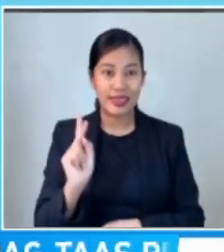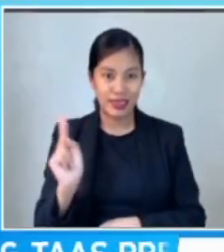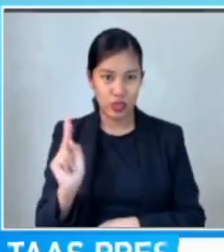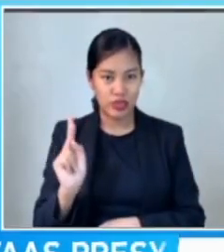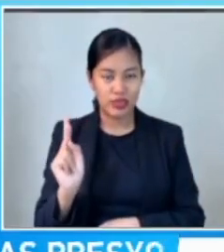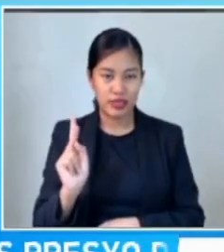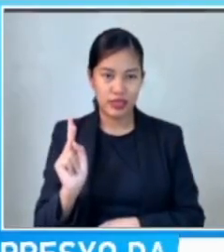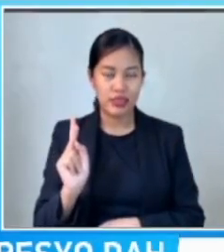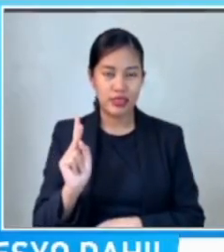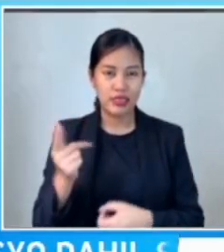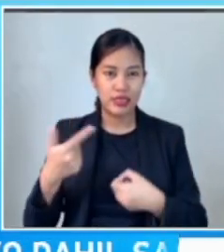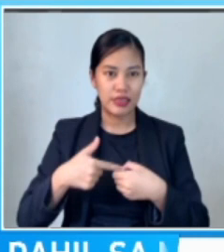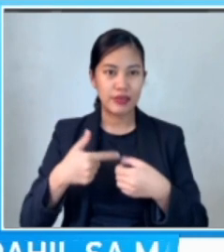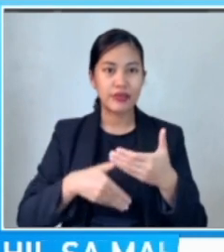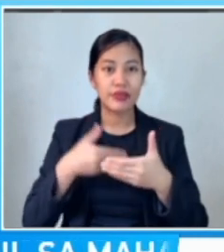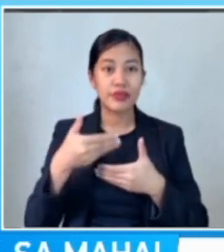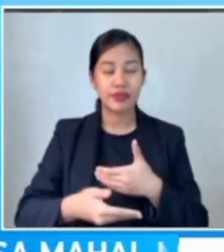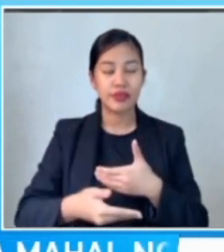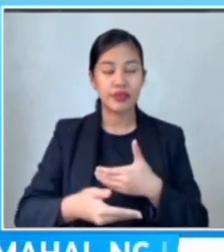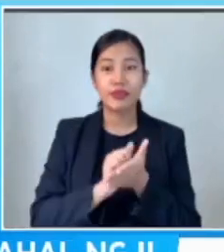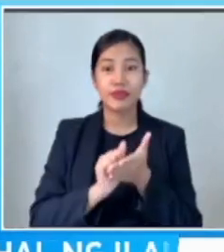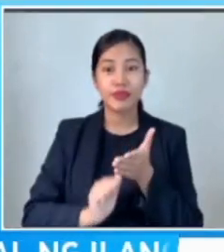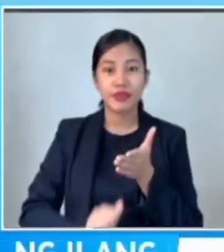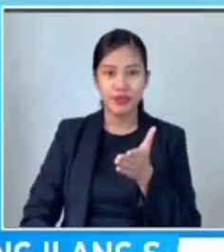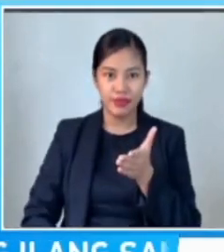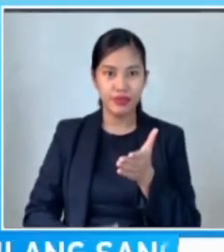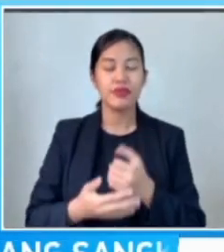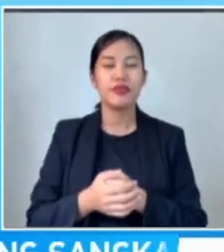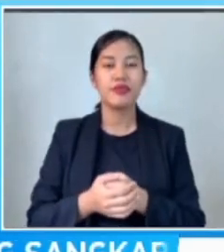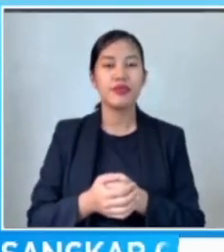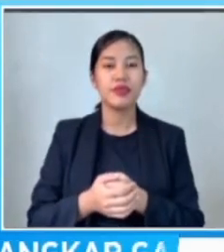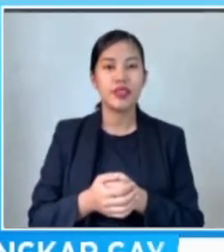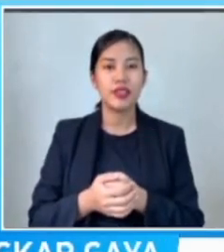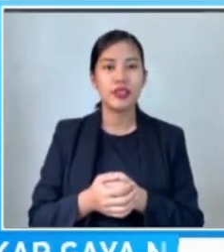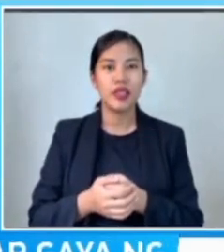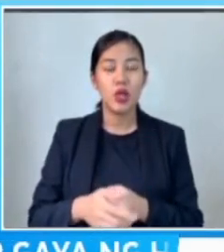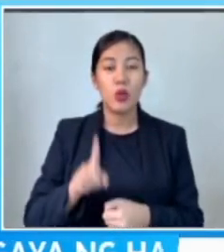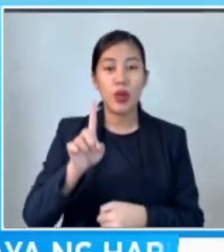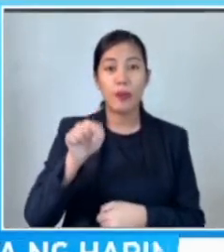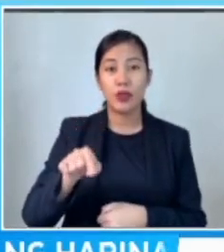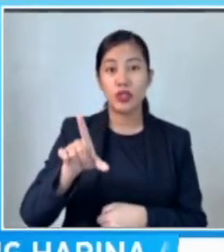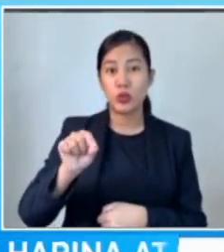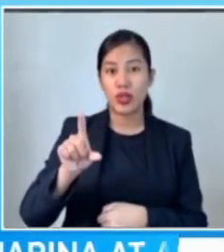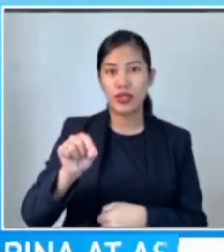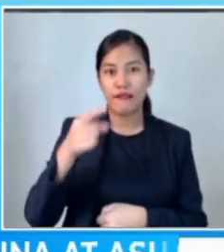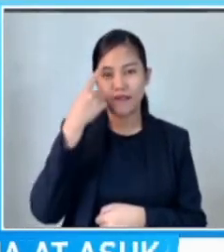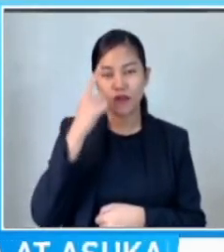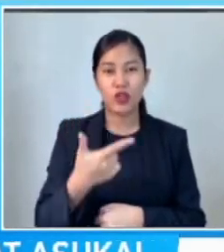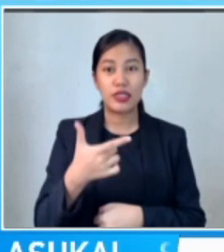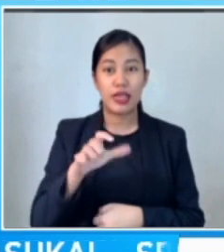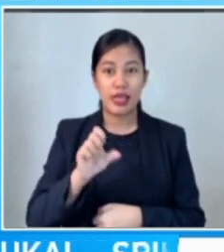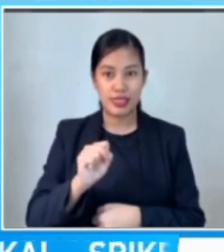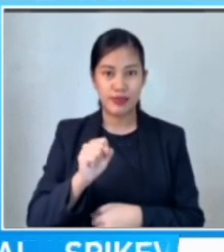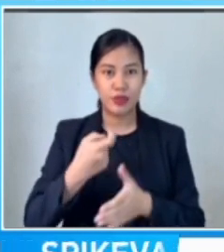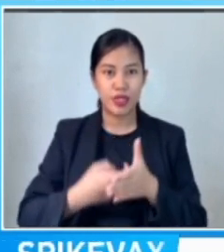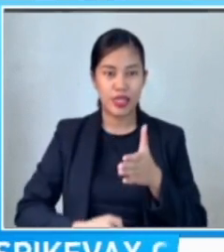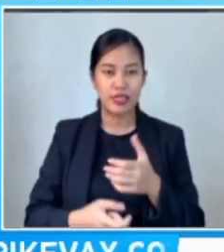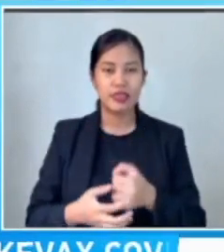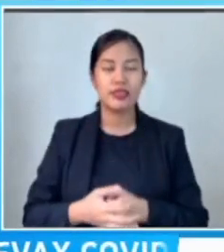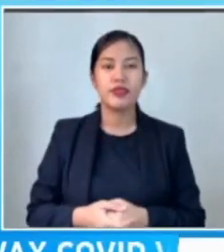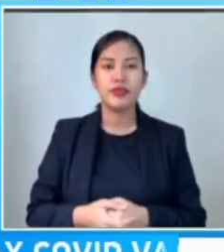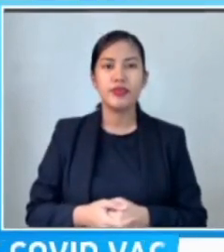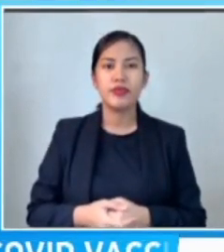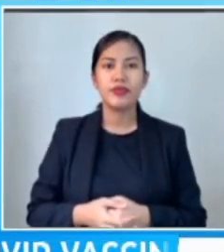Habang nag-rollback naman ng 1 peso and 20 centavos sa kada litro ng gasolina. Sa datos po ng GMA News Research base